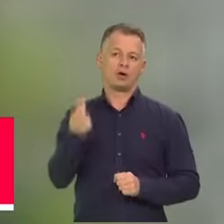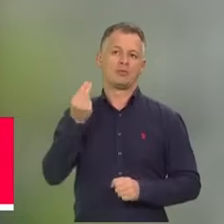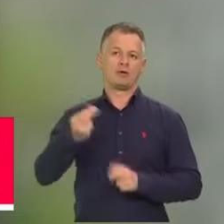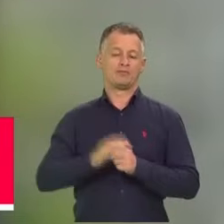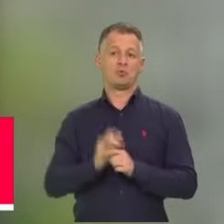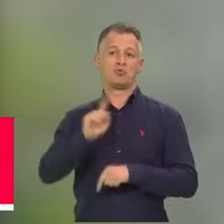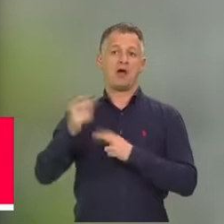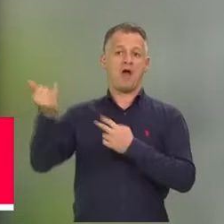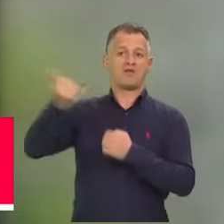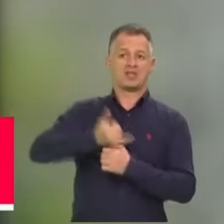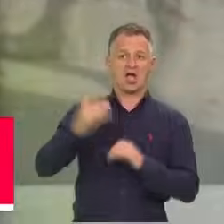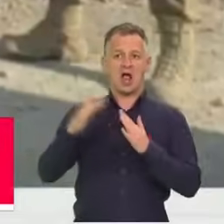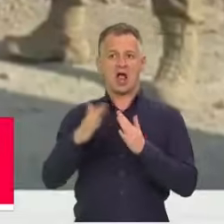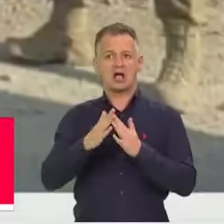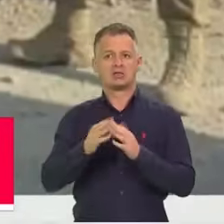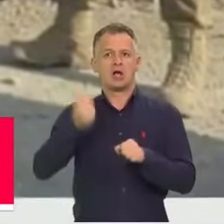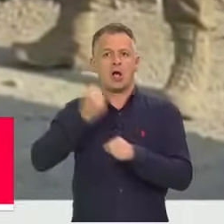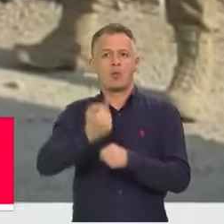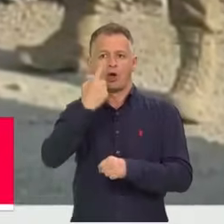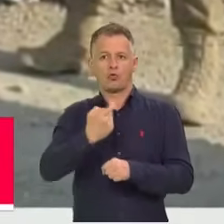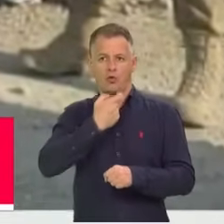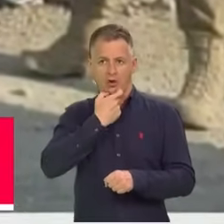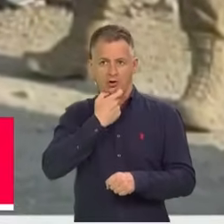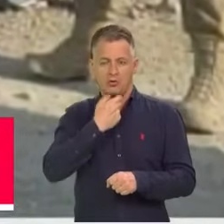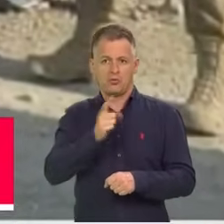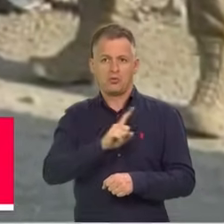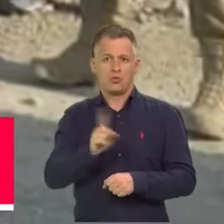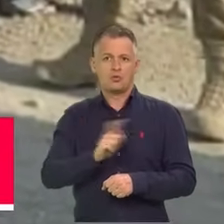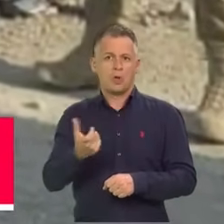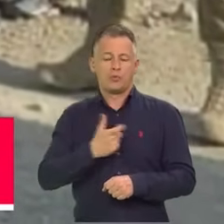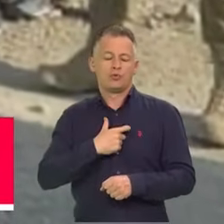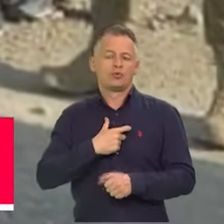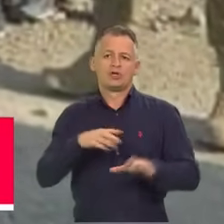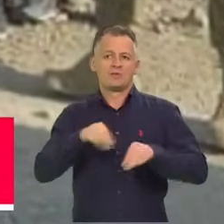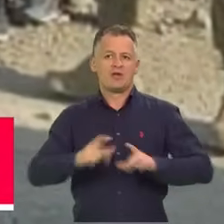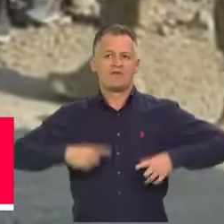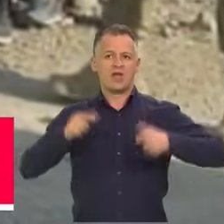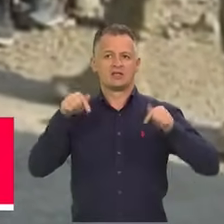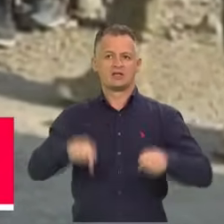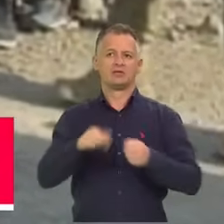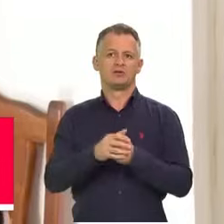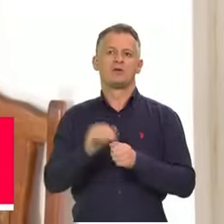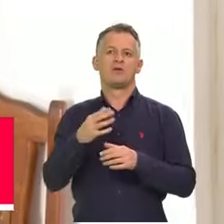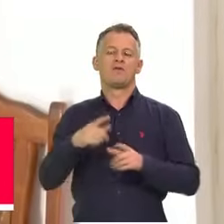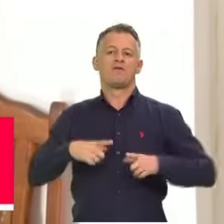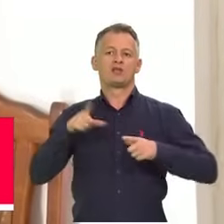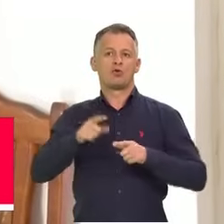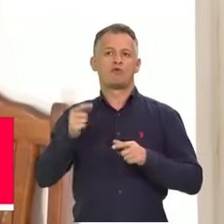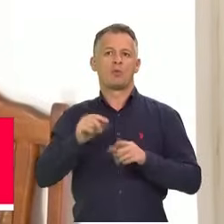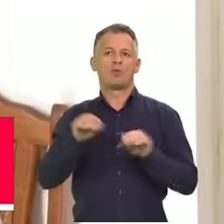A venit acasă, a lucrat cam un an de zile, nu s-a putut adapta. No, piața lui a fost mai mult acțiune.